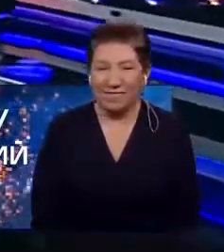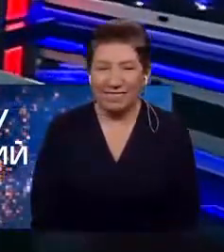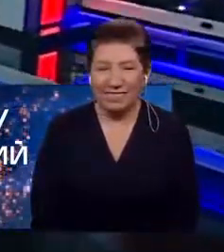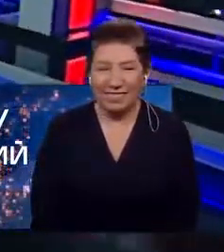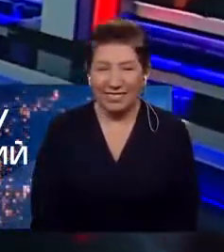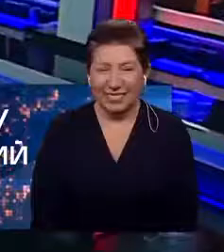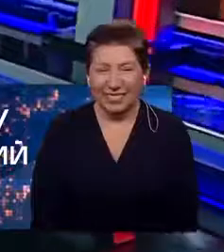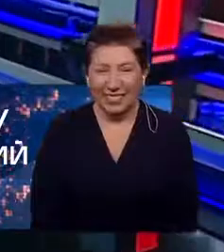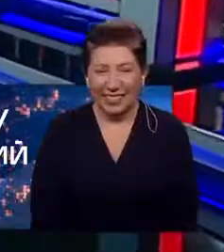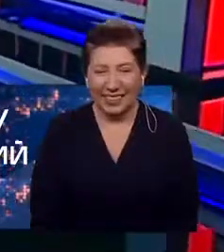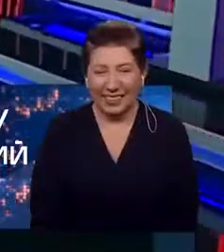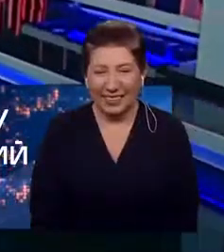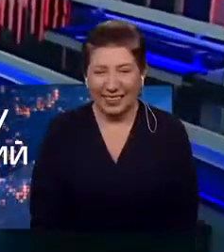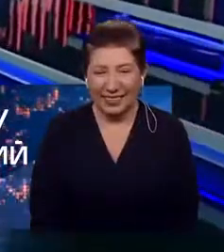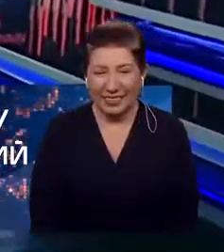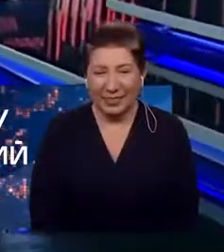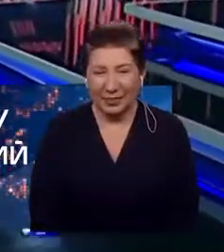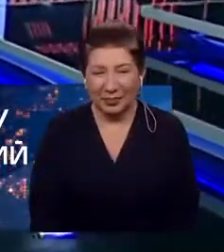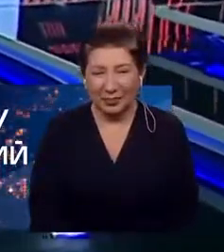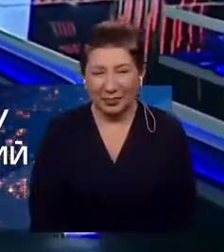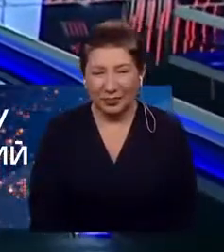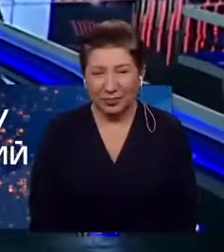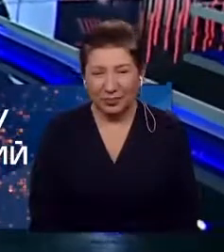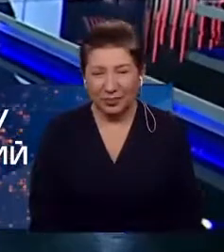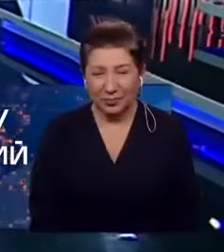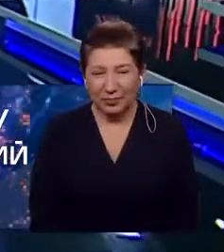хотів би перше, доброго здоров'я.